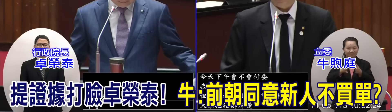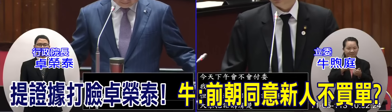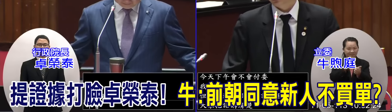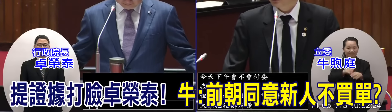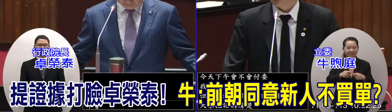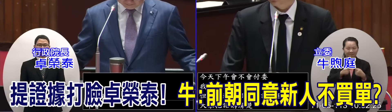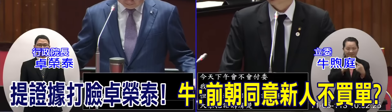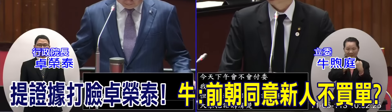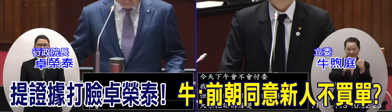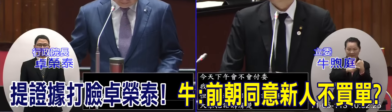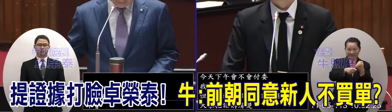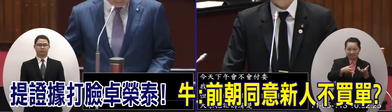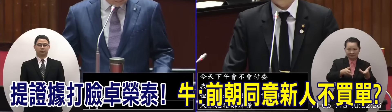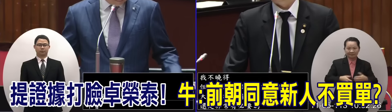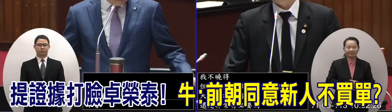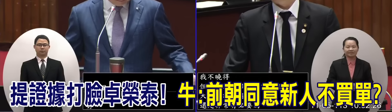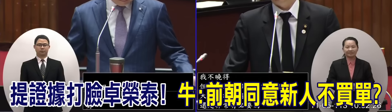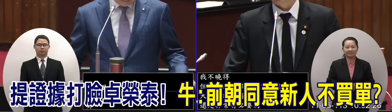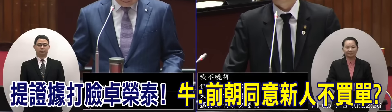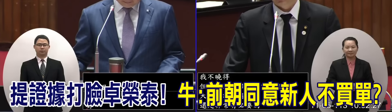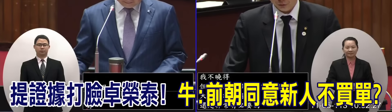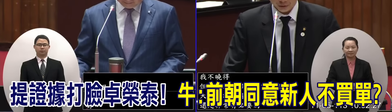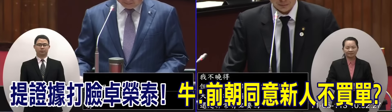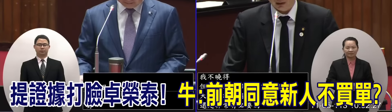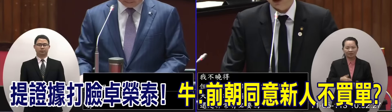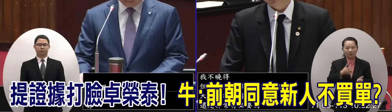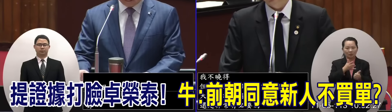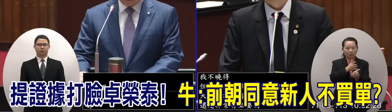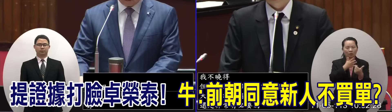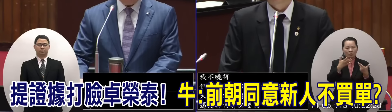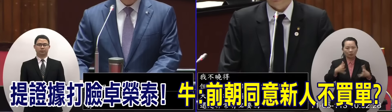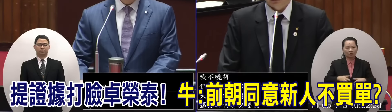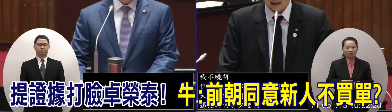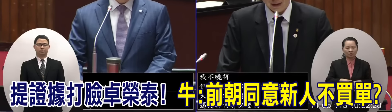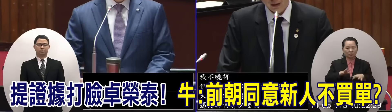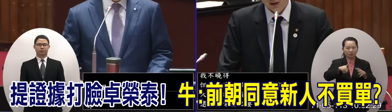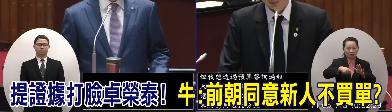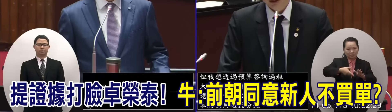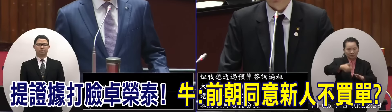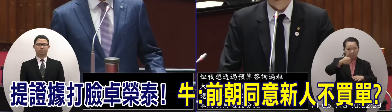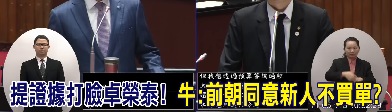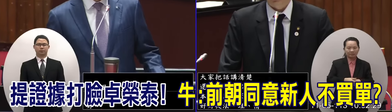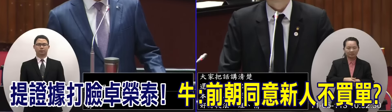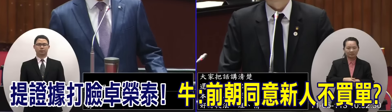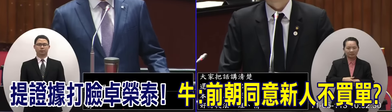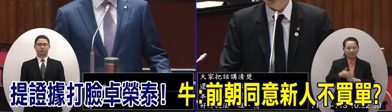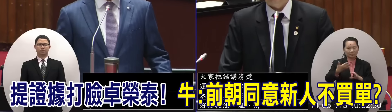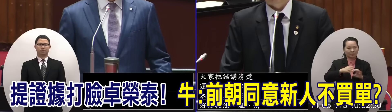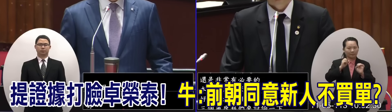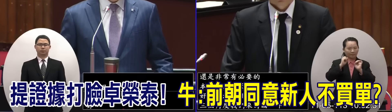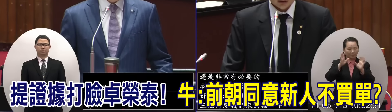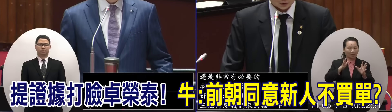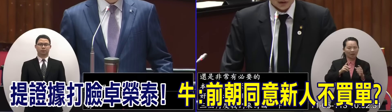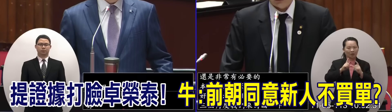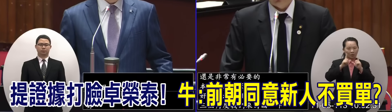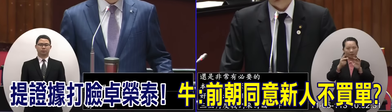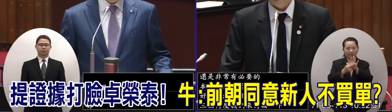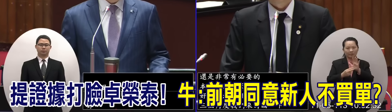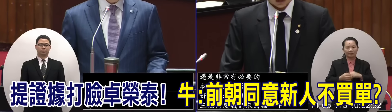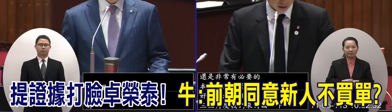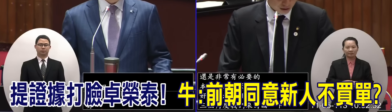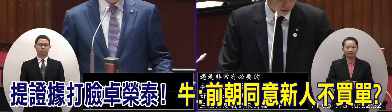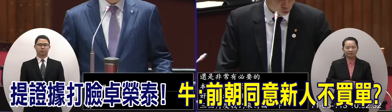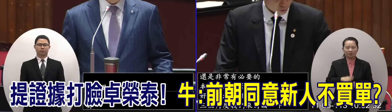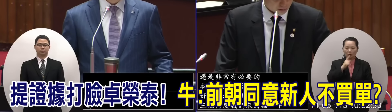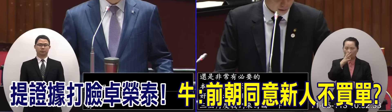们从法的层面来讨论这个。其实我听了很多委员的质询，包含这个卓院长在媒体前面的答复等等哦。这个卓院长都屡